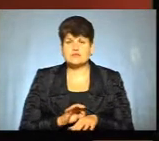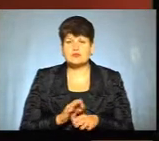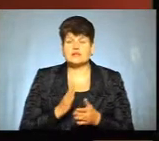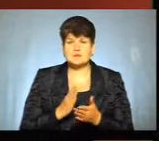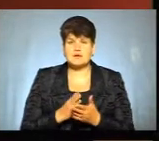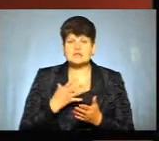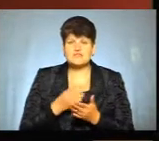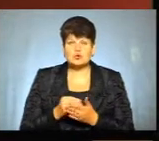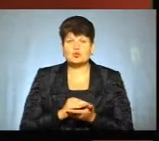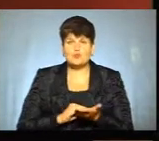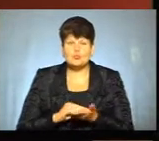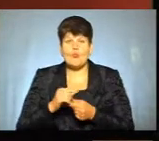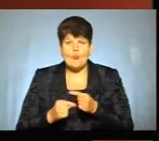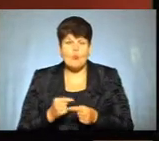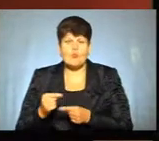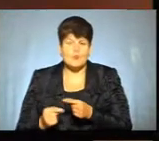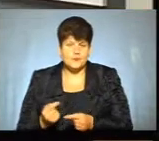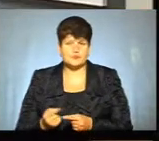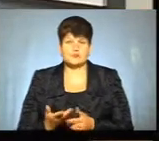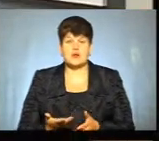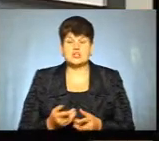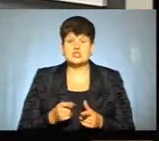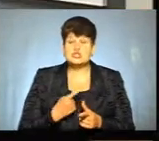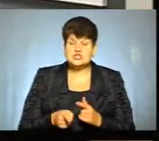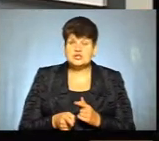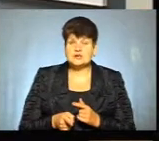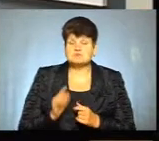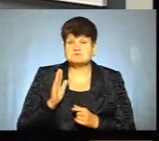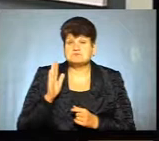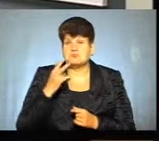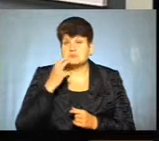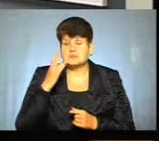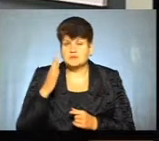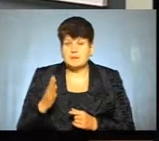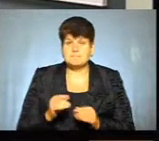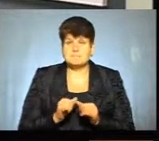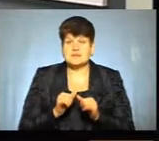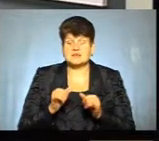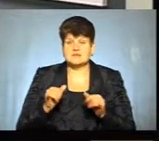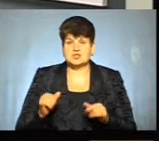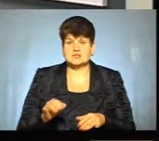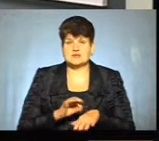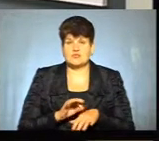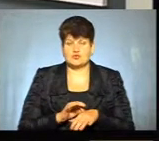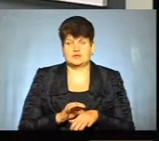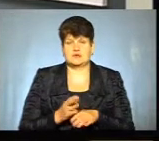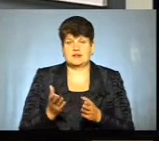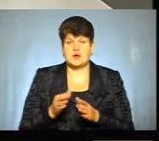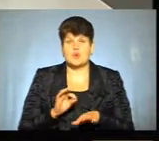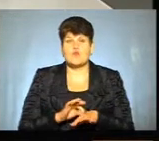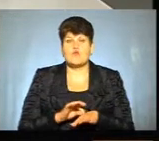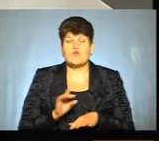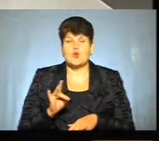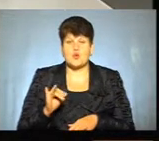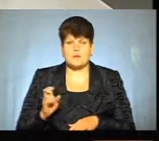свою циклічність, і вони є прогнозованими. Чи прогнозується підвищення, суттєвий ріст захворюваності на певні хвороби